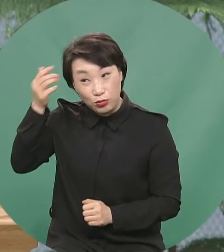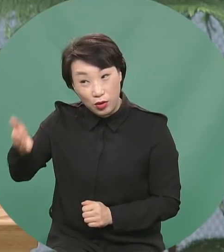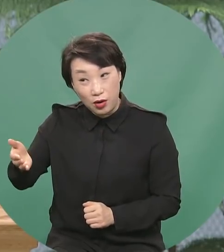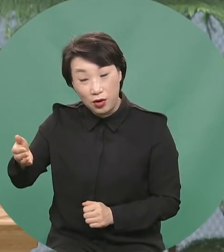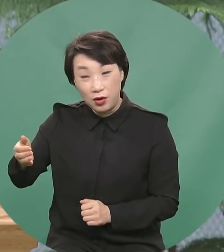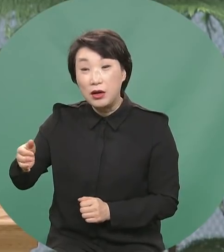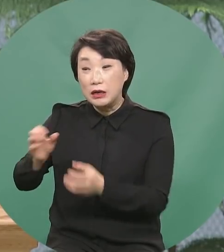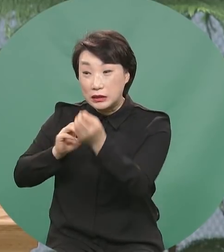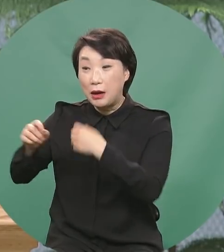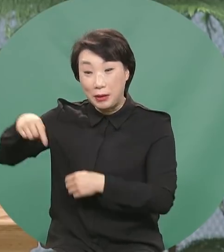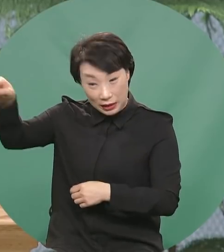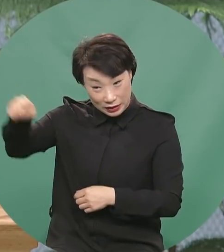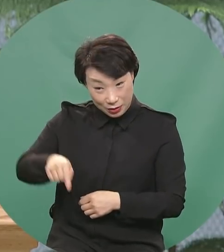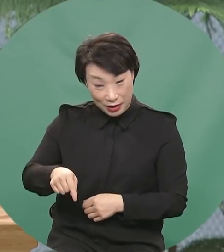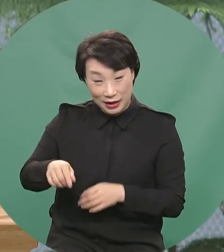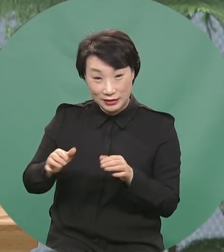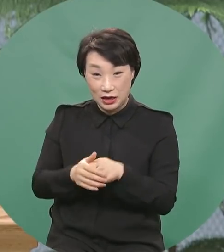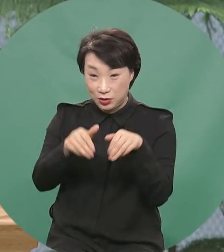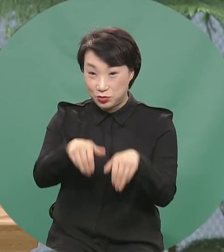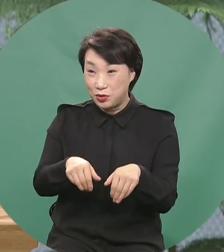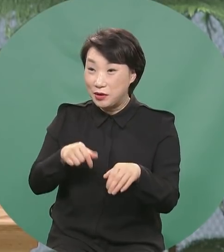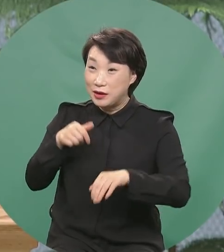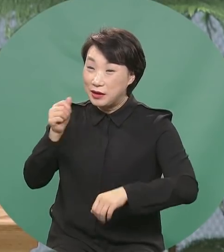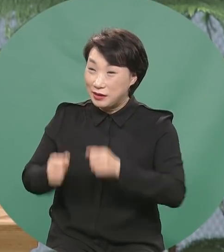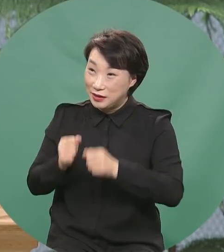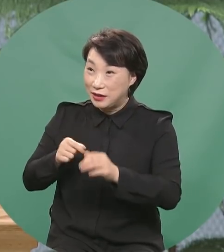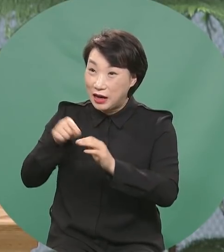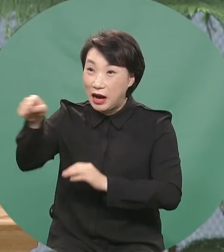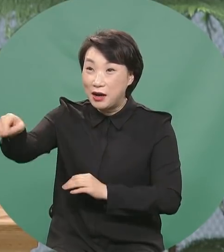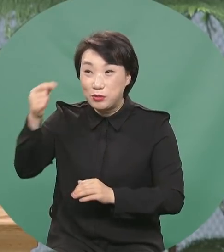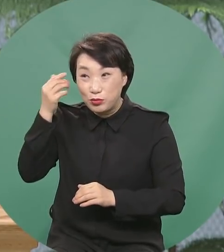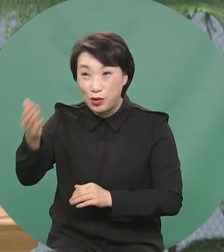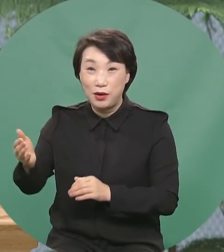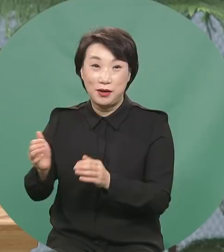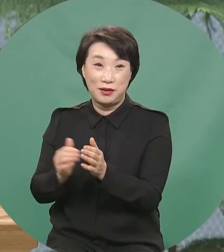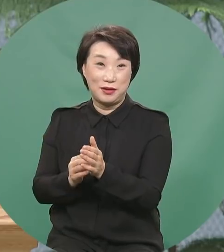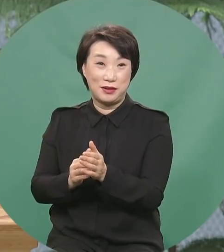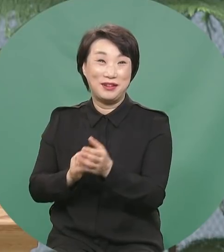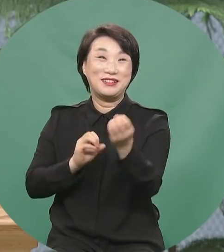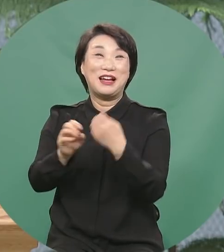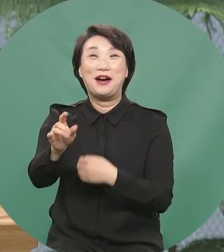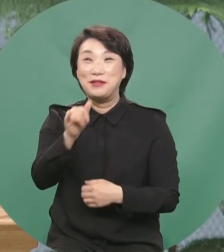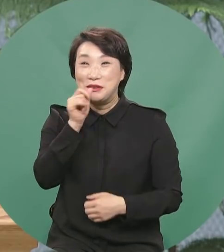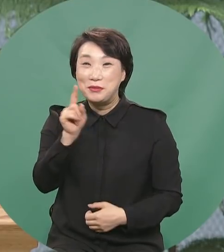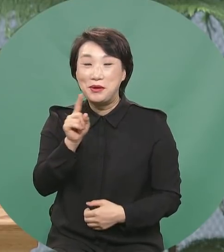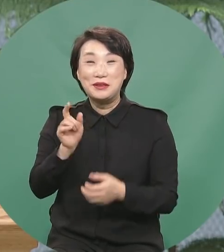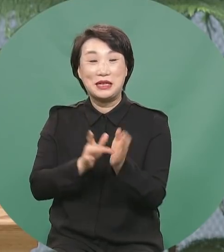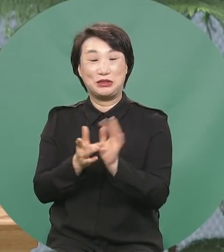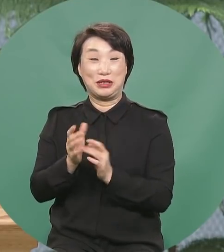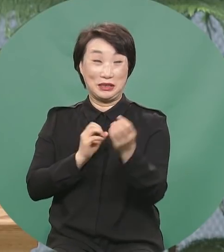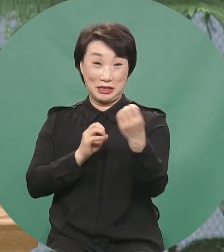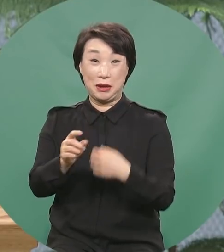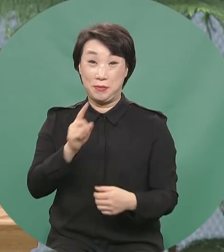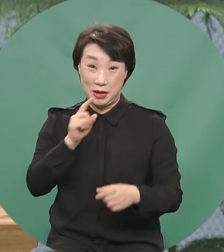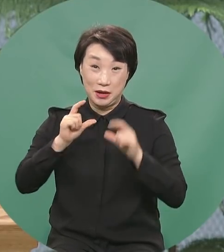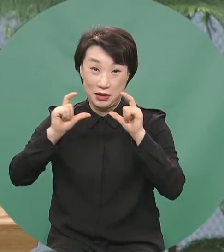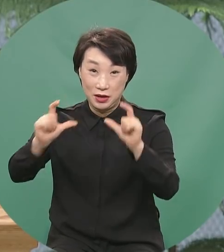와라. 가서 물으니 뭐라고 말하느냐? 예수께서 대답하여